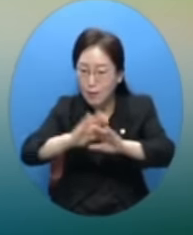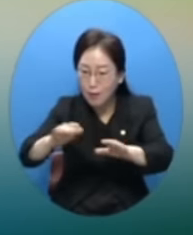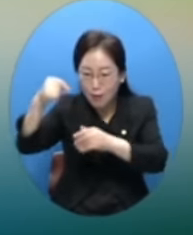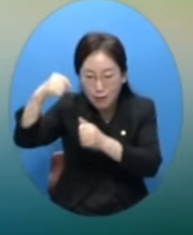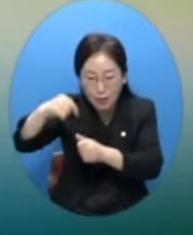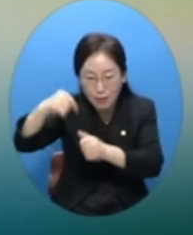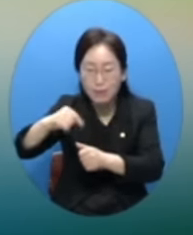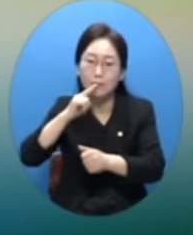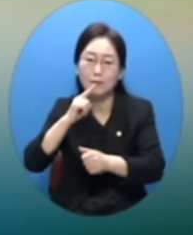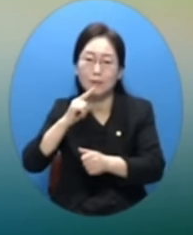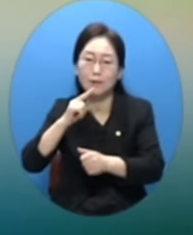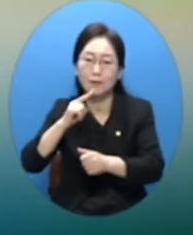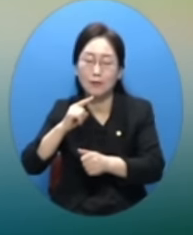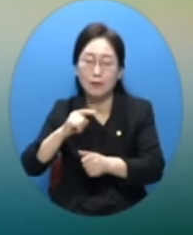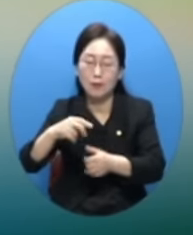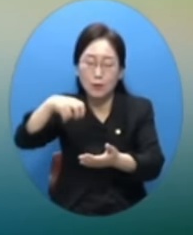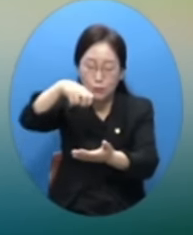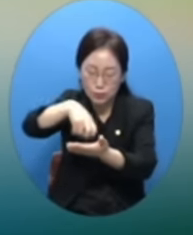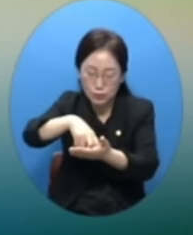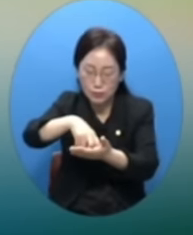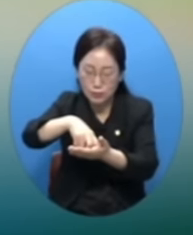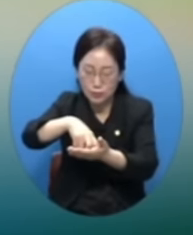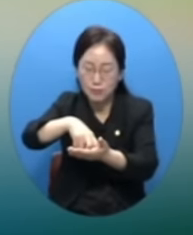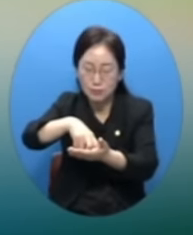하십니다. 무릎을 꿇습니다.